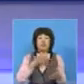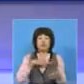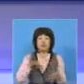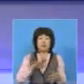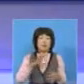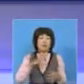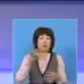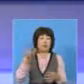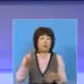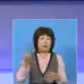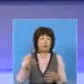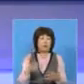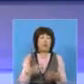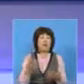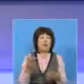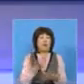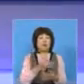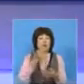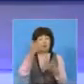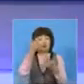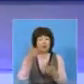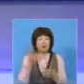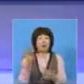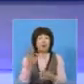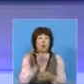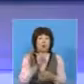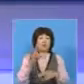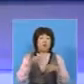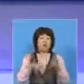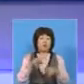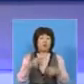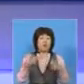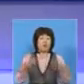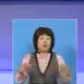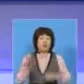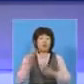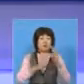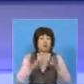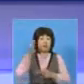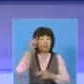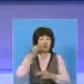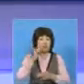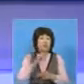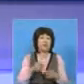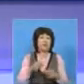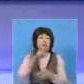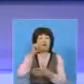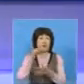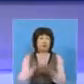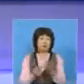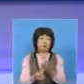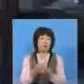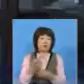свете муссируемой смены информации о возможном строительстве в стране ряда китайских заводов возникли определенные вопросы.